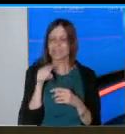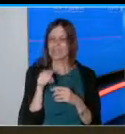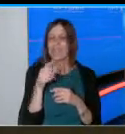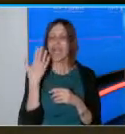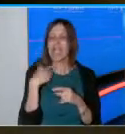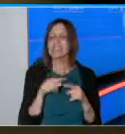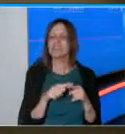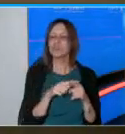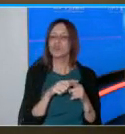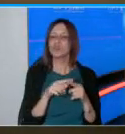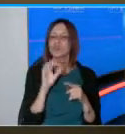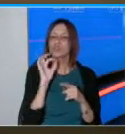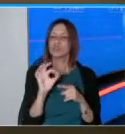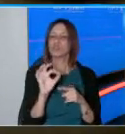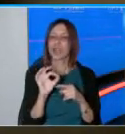היה סוג של